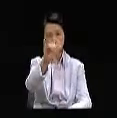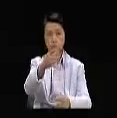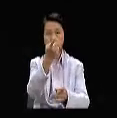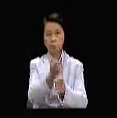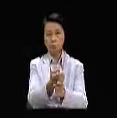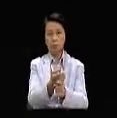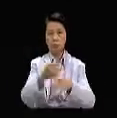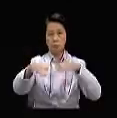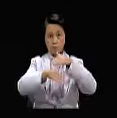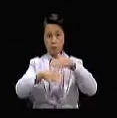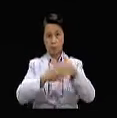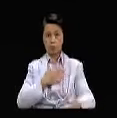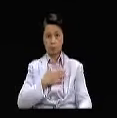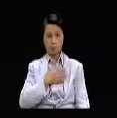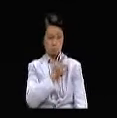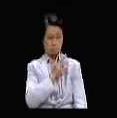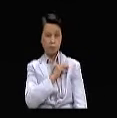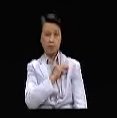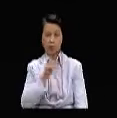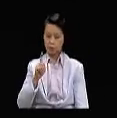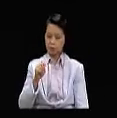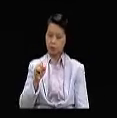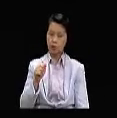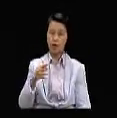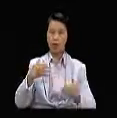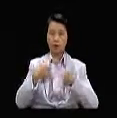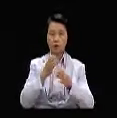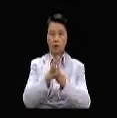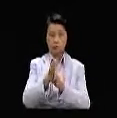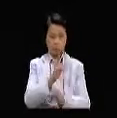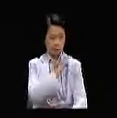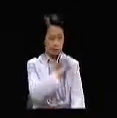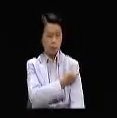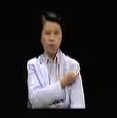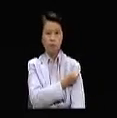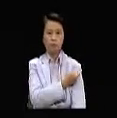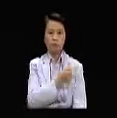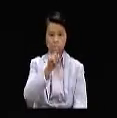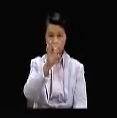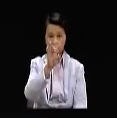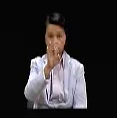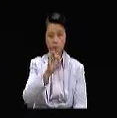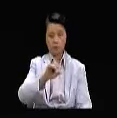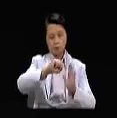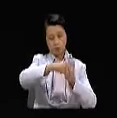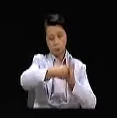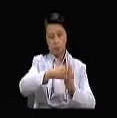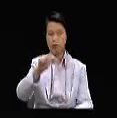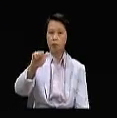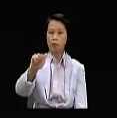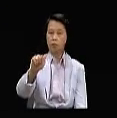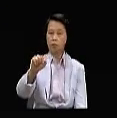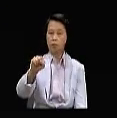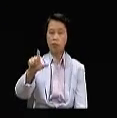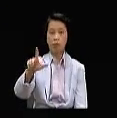eh di bawah Kementerian saya di ada sektor tenaga jadwal satu lagi sektoral sumber asli jadi di bawah sektor